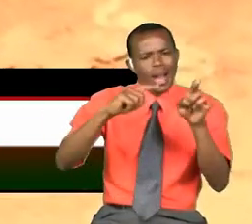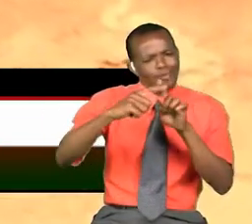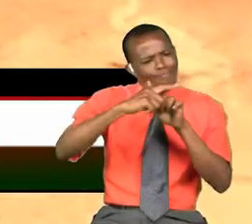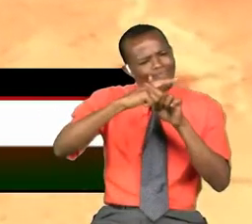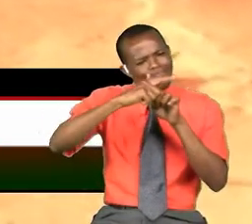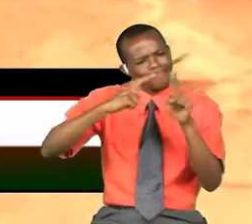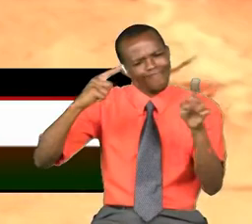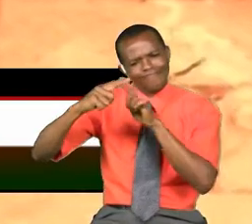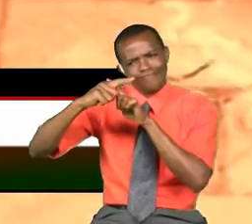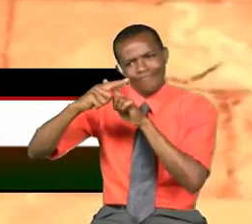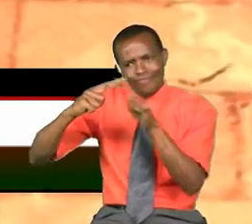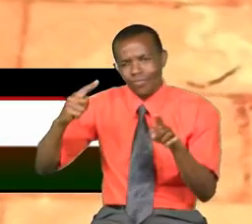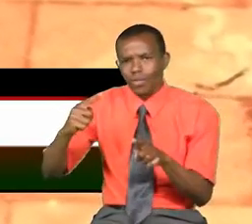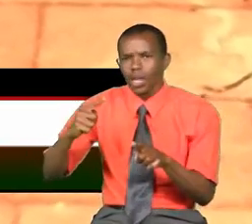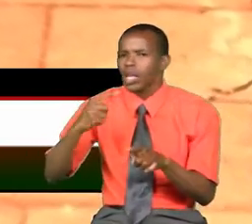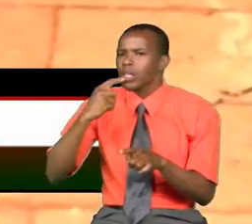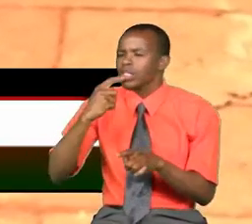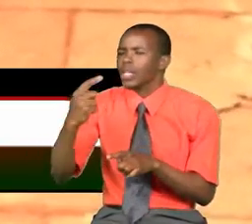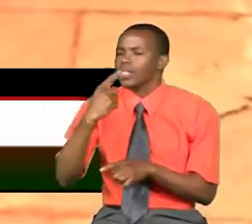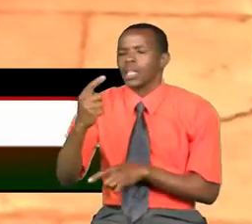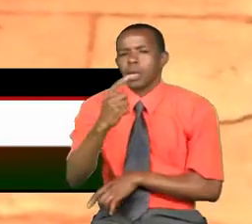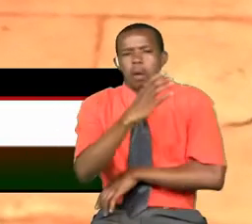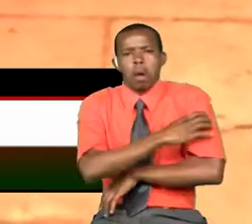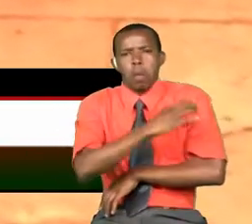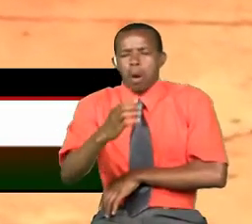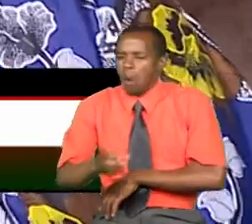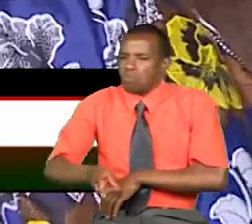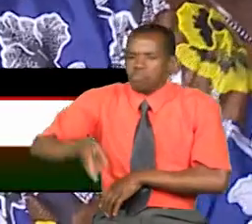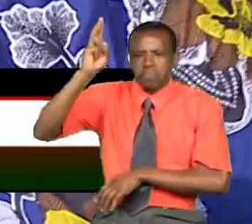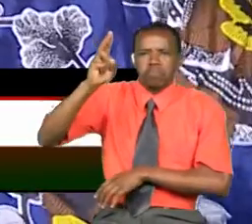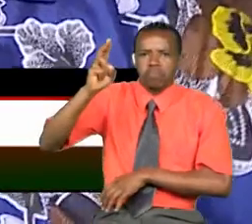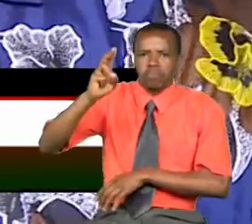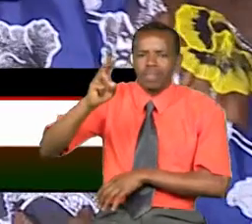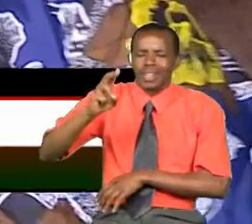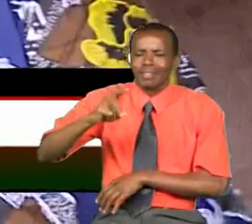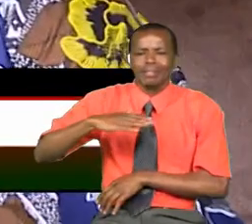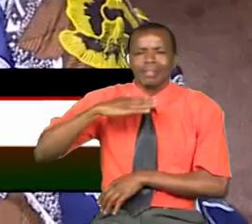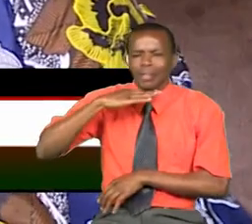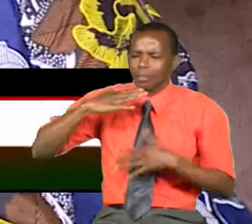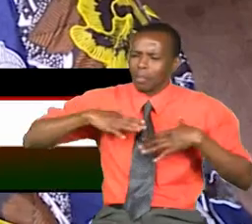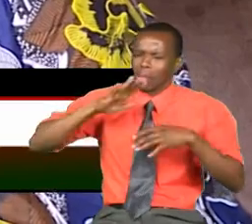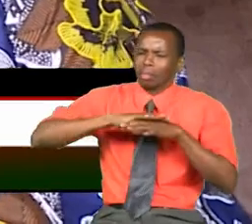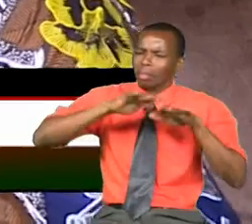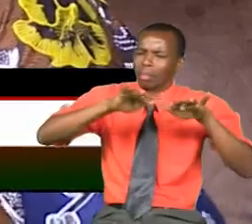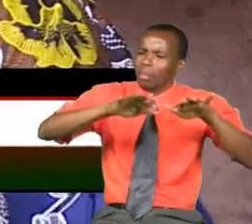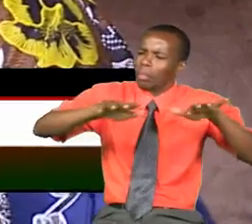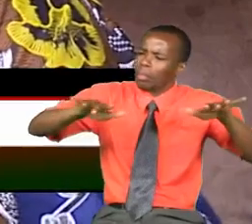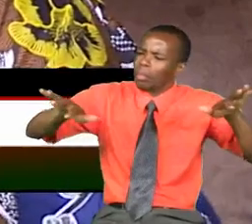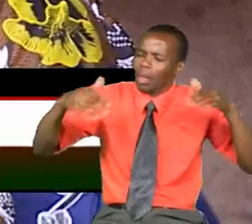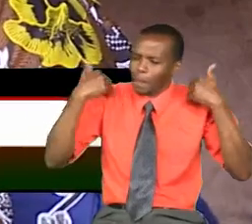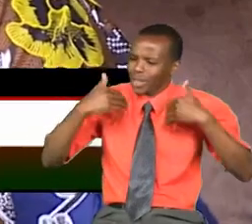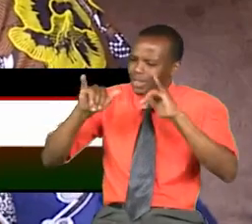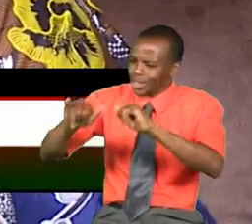pale, wa chanting power, pigwa risasi maiti kila mahali. Basi nilikaa pale